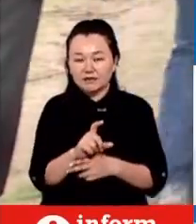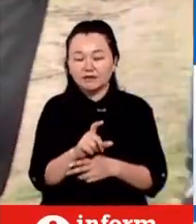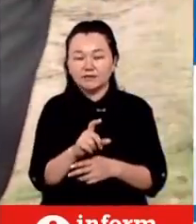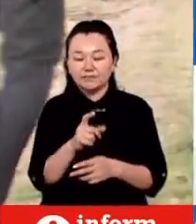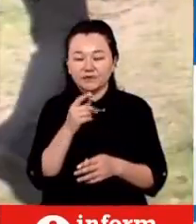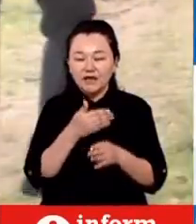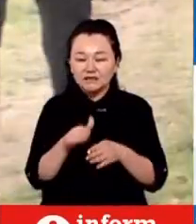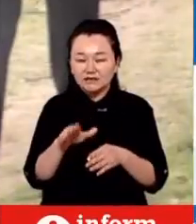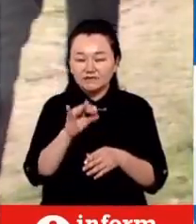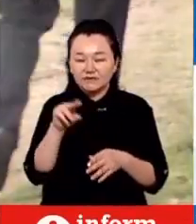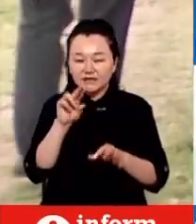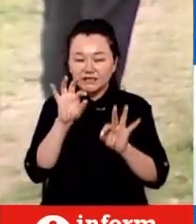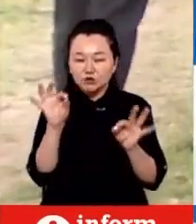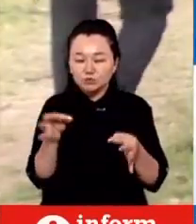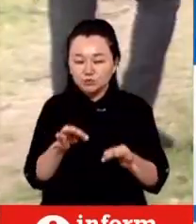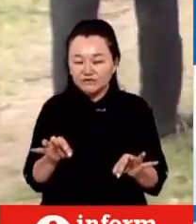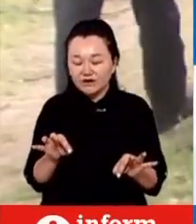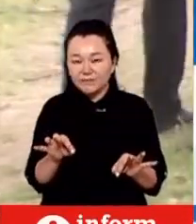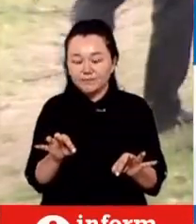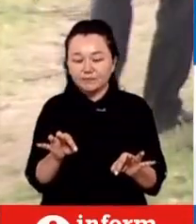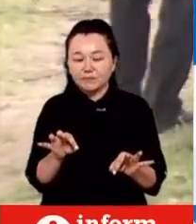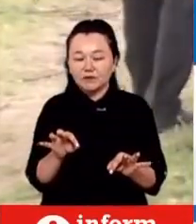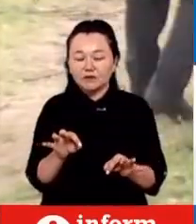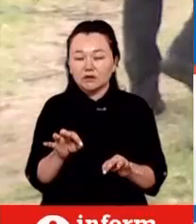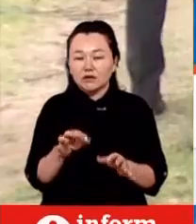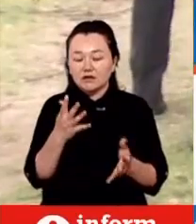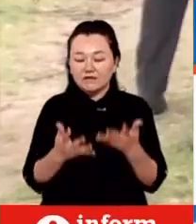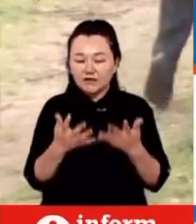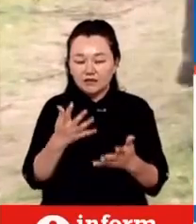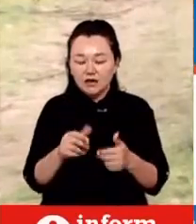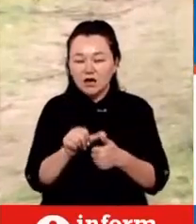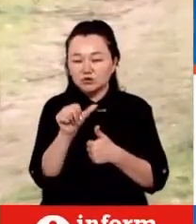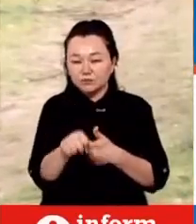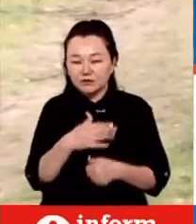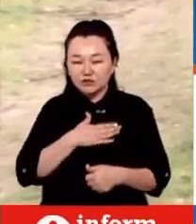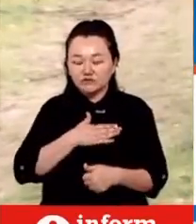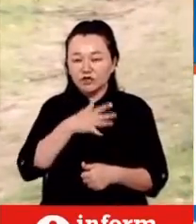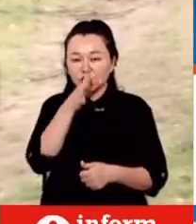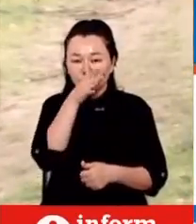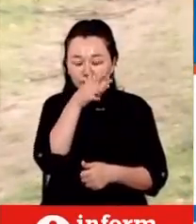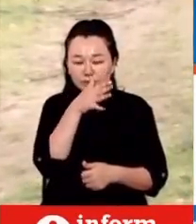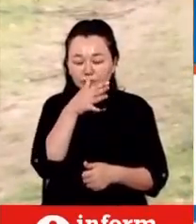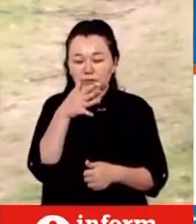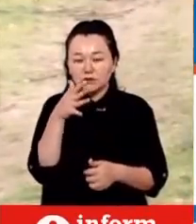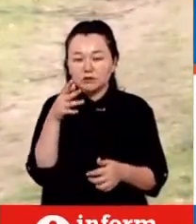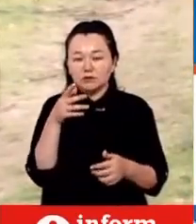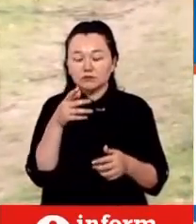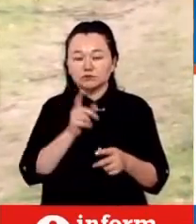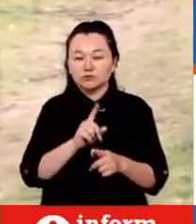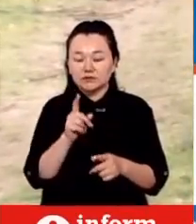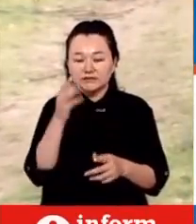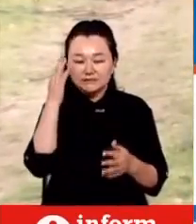отдельно вид искусства и наверное особенность нашего юмора как раз